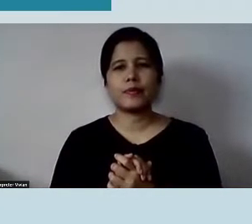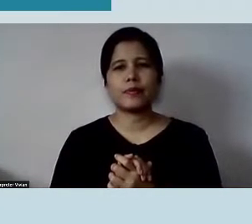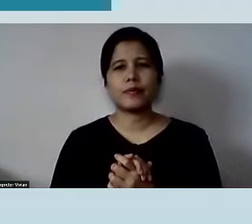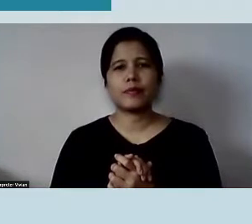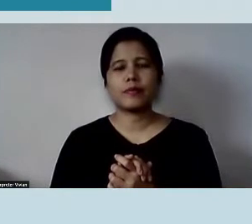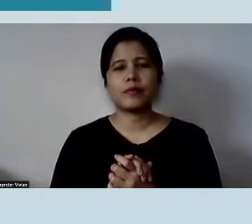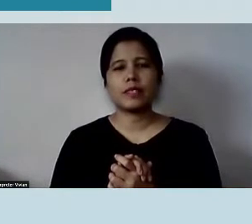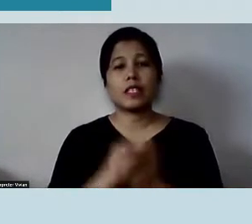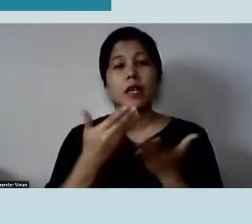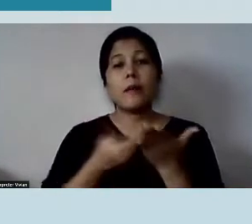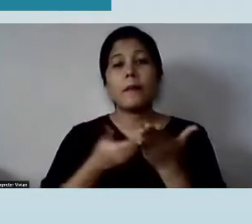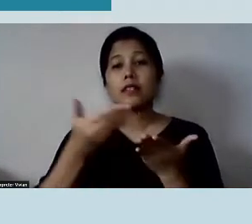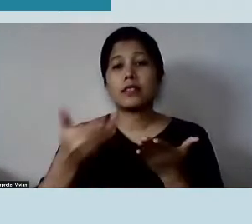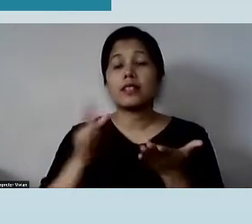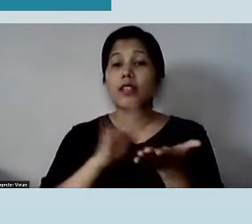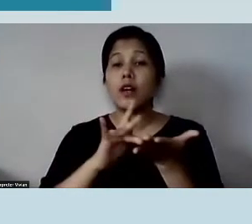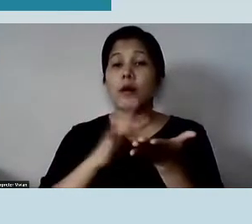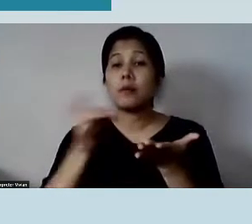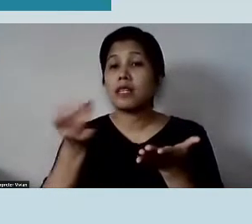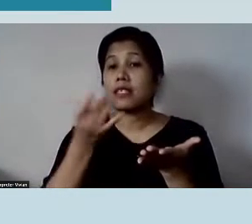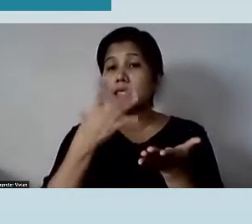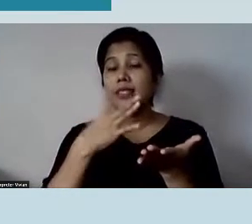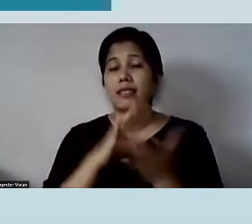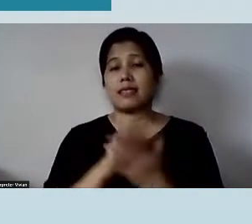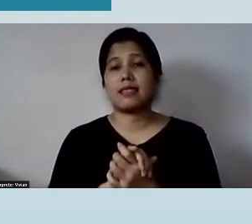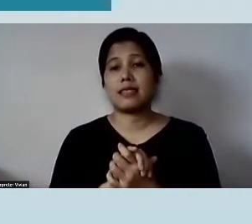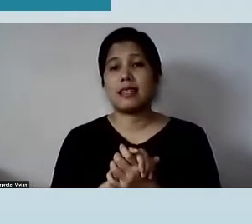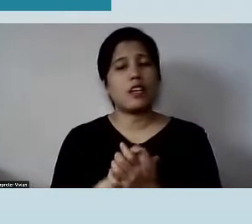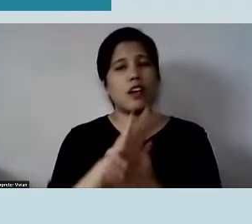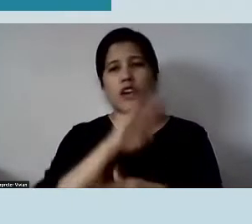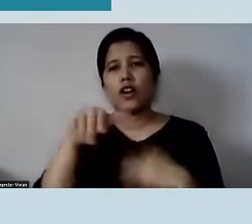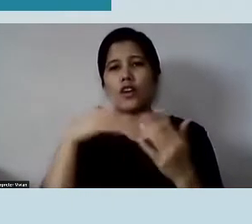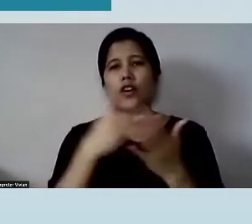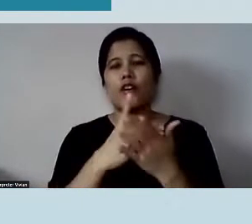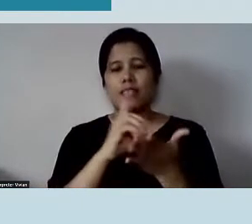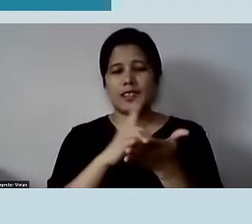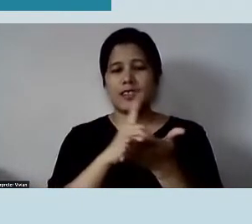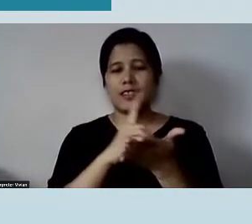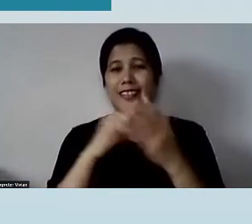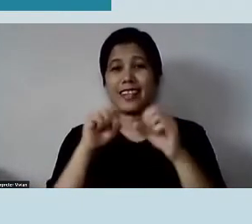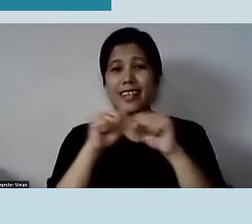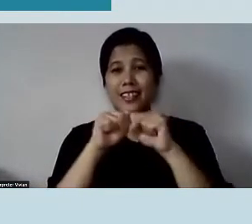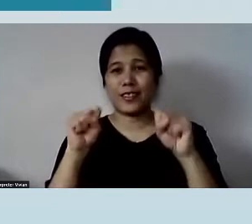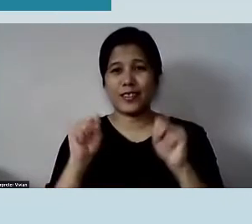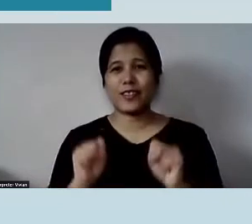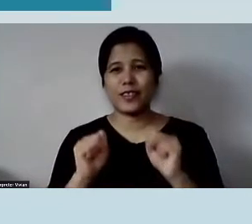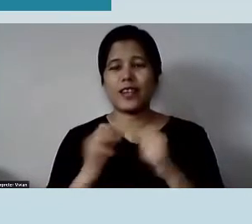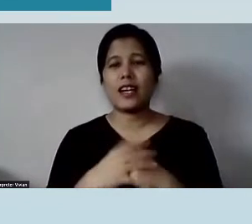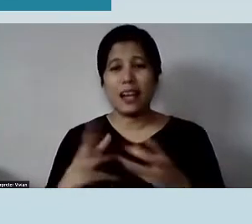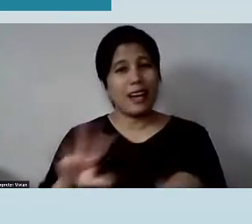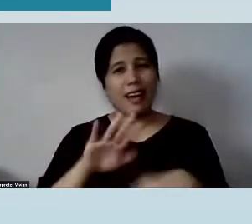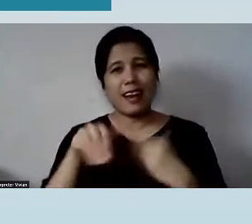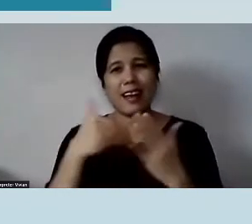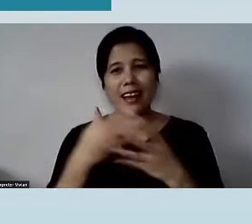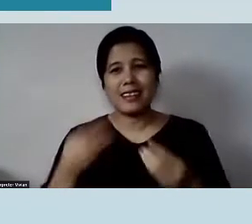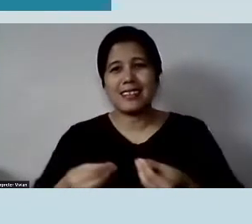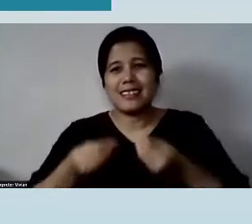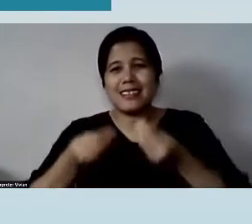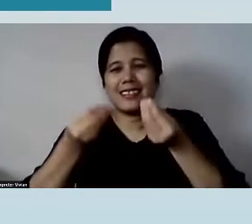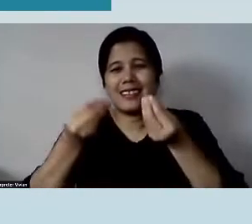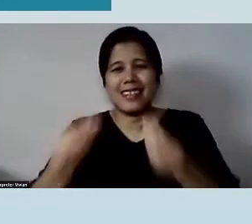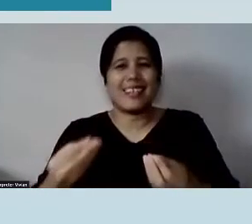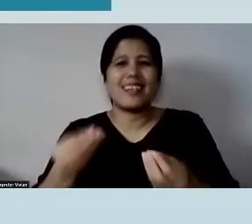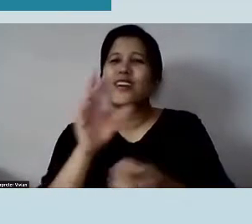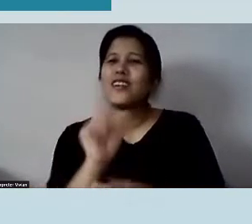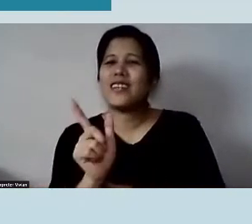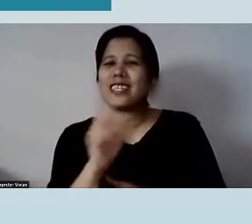then purchase of medicines in all drug stores. No? So lahat naman ng PWDs binibigyan, lalo na dyan sa Mercury Drug Store,